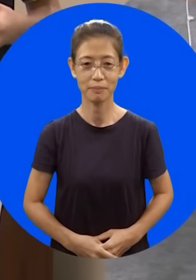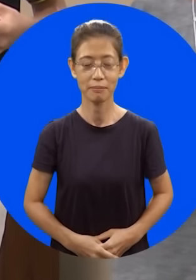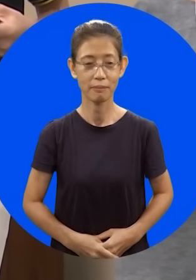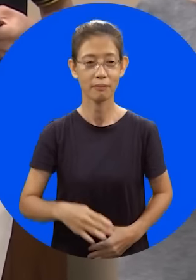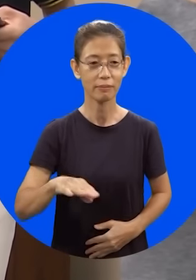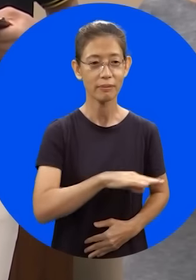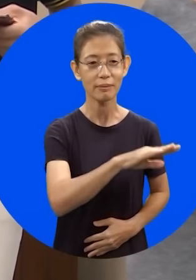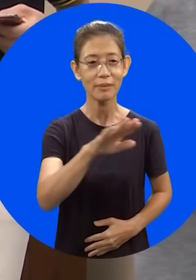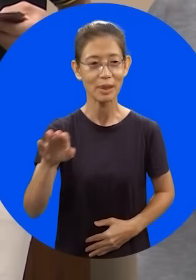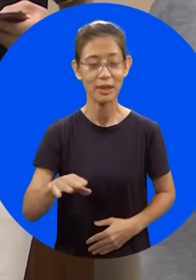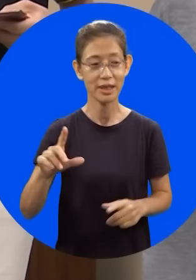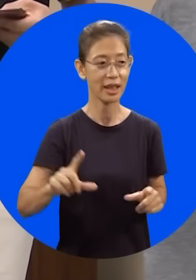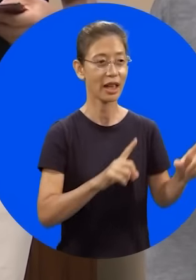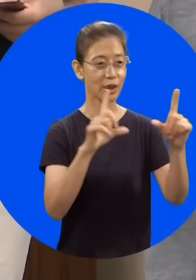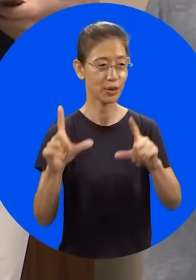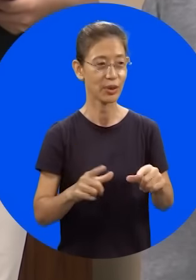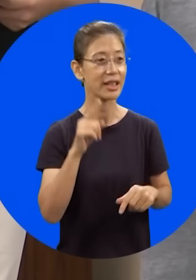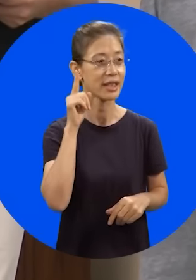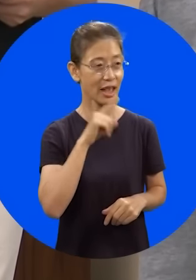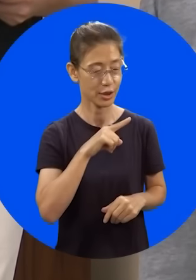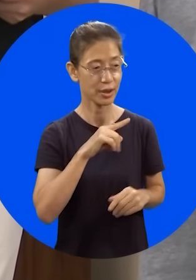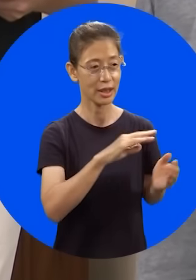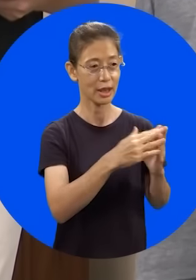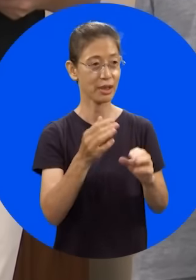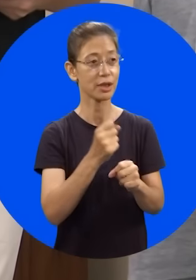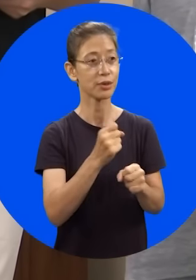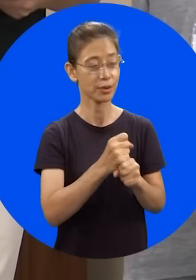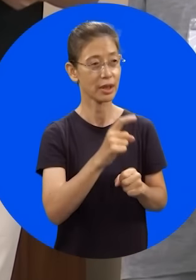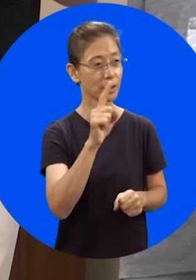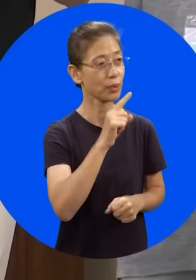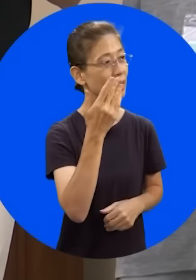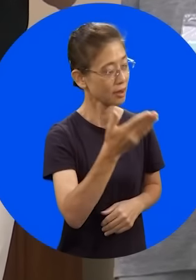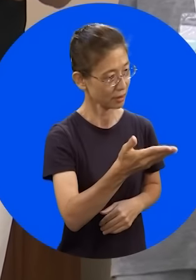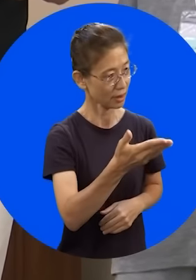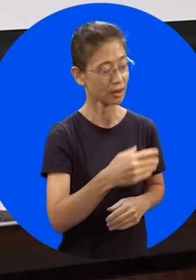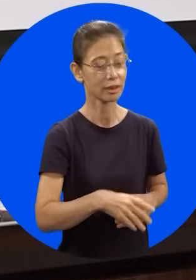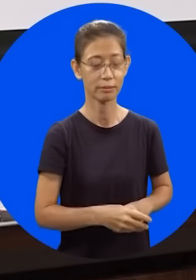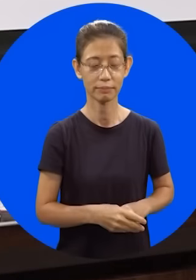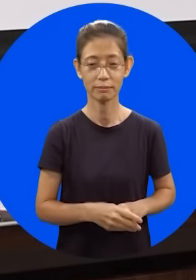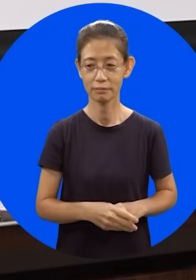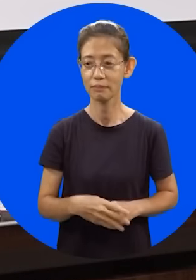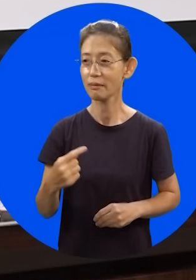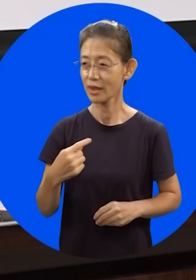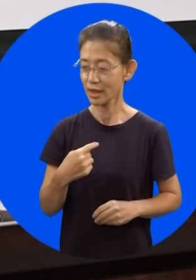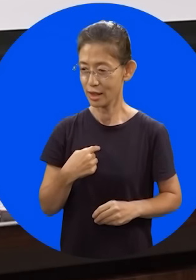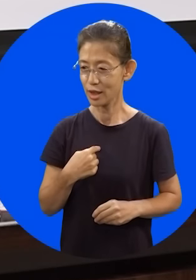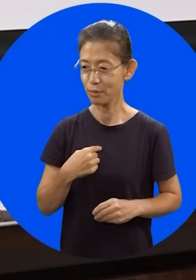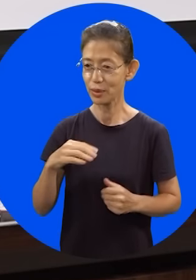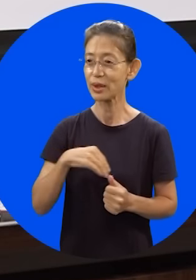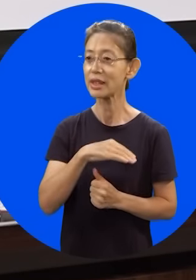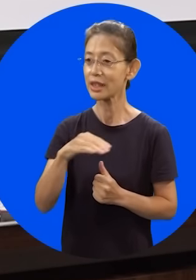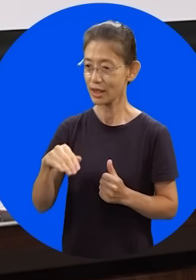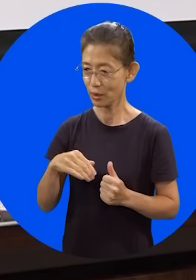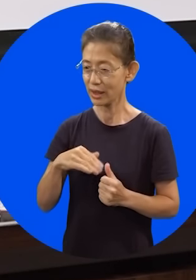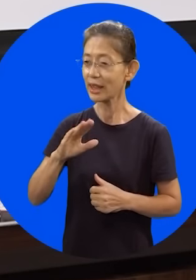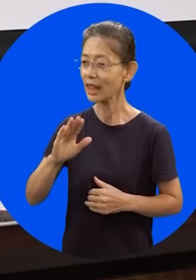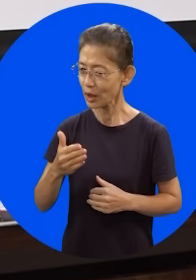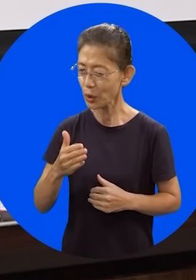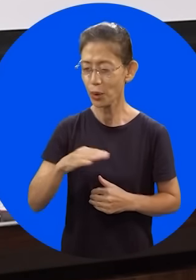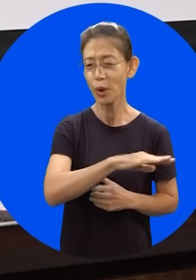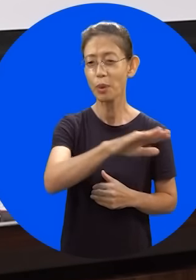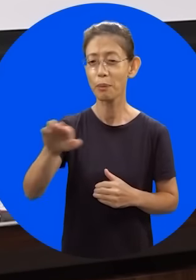みんなが暮らしやすい街についてはどのようにお考えになっているんですか？ 自分が一人でも周りにお友達がいた